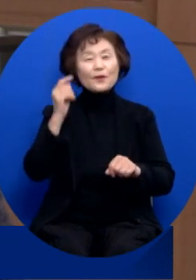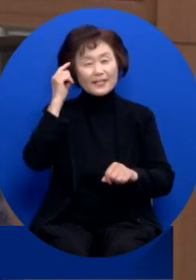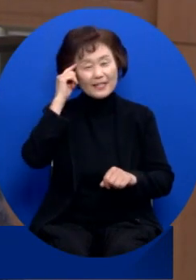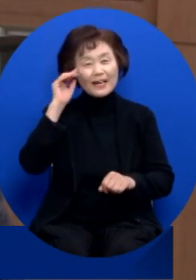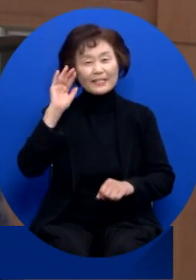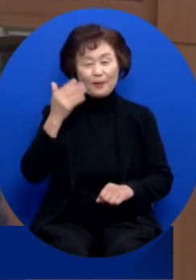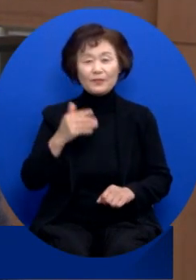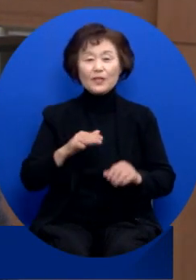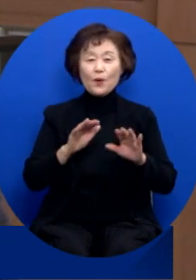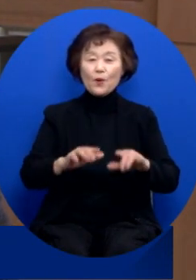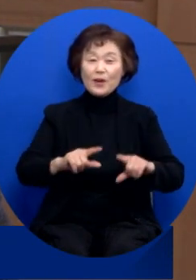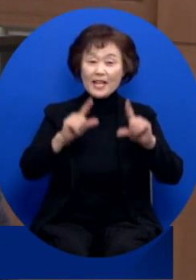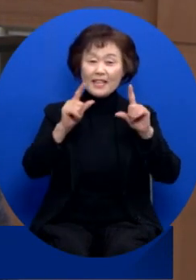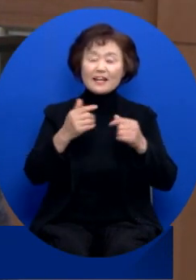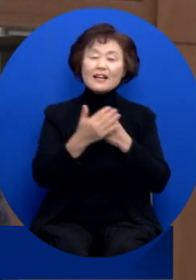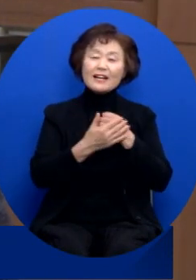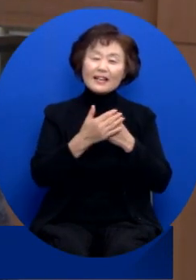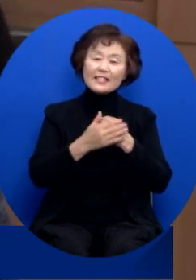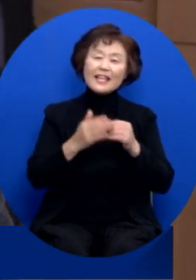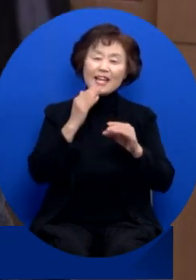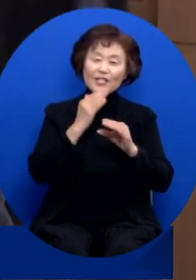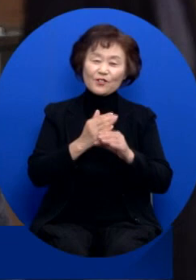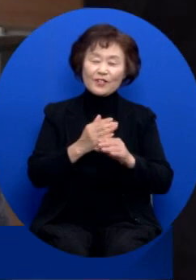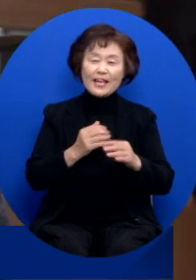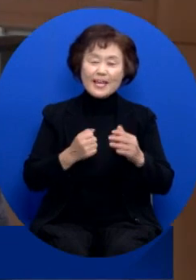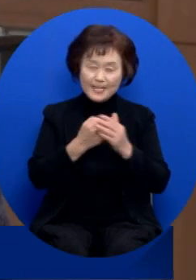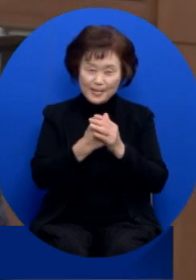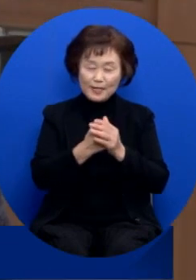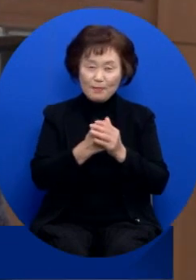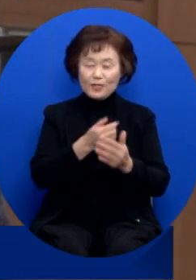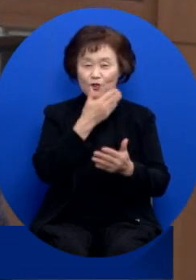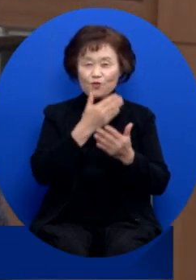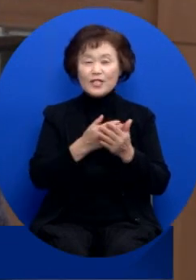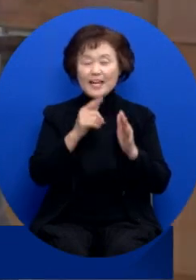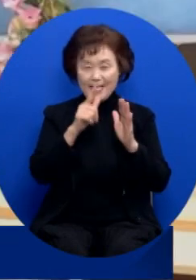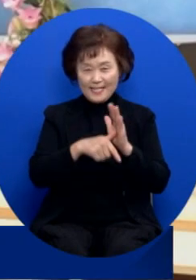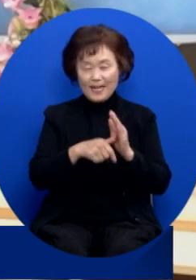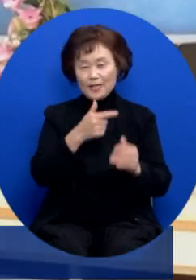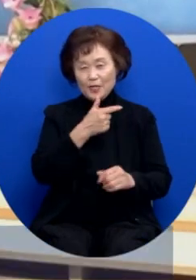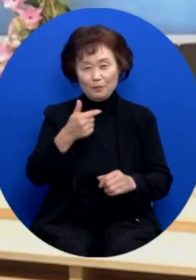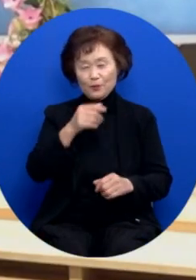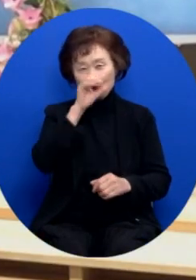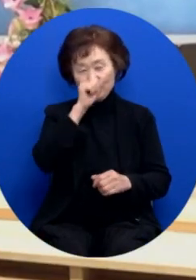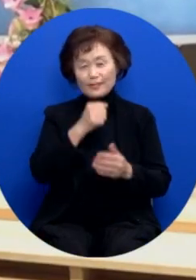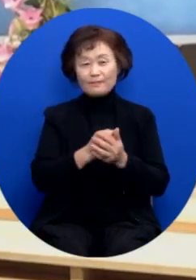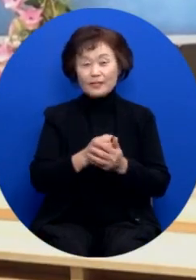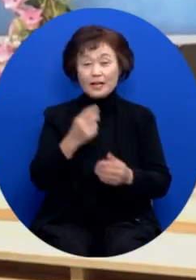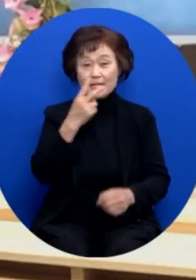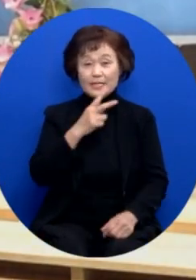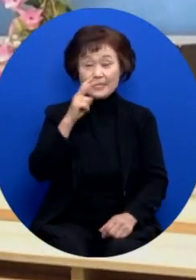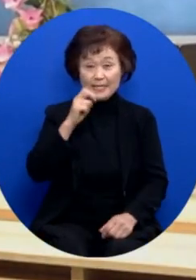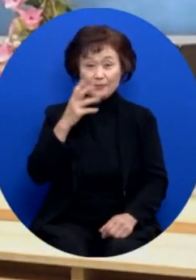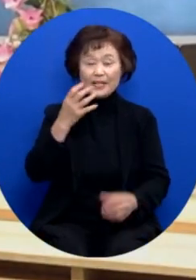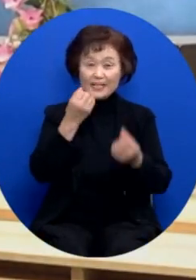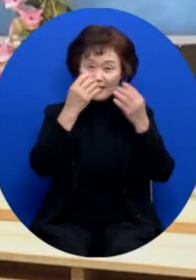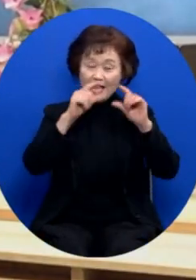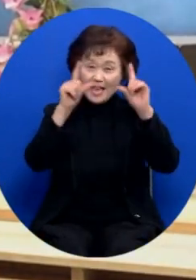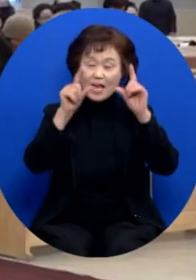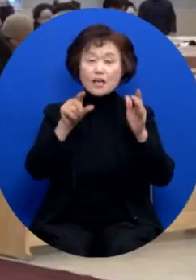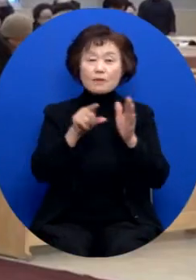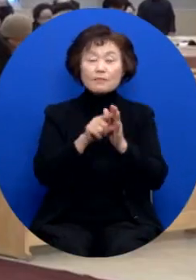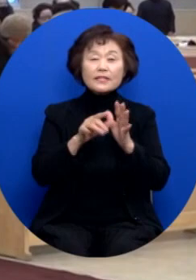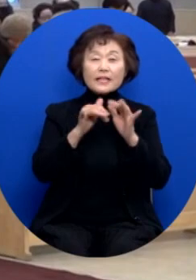한 해를 이렇게 열어갈 수 있고 은혜로 또 결심할 수 있는 귀한 시간이어서 너무 좋았습니다. 2024년 새해